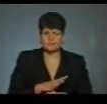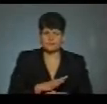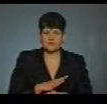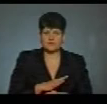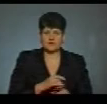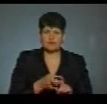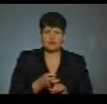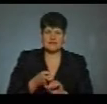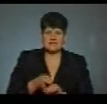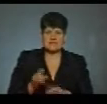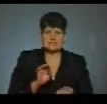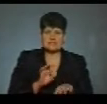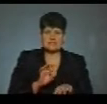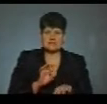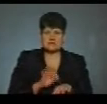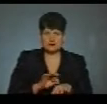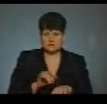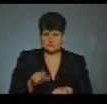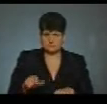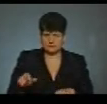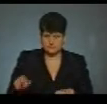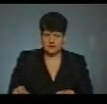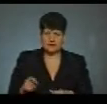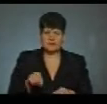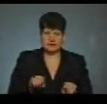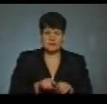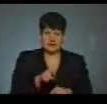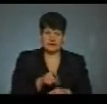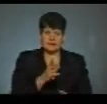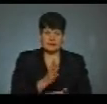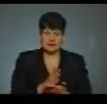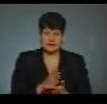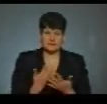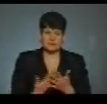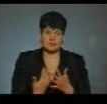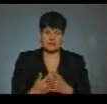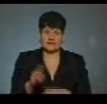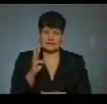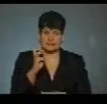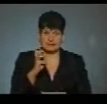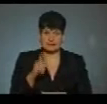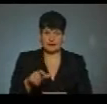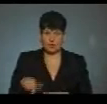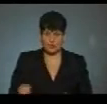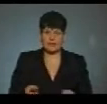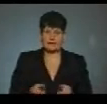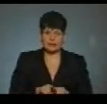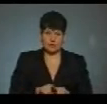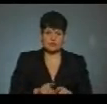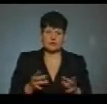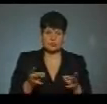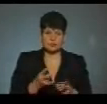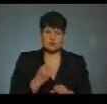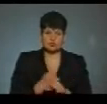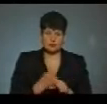в контакті з інфікованими, і таких є біля 300, і теж необхідно